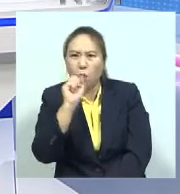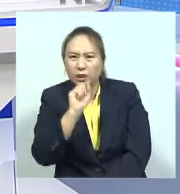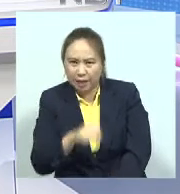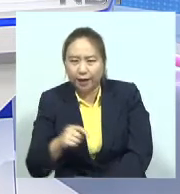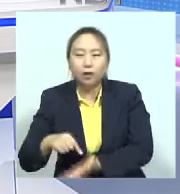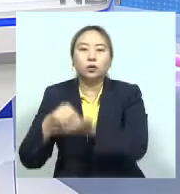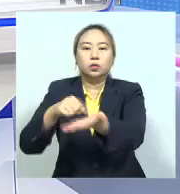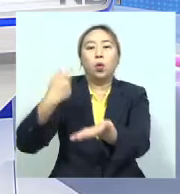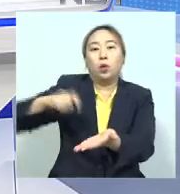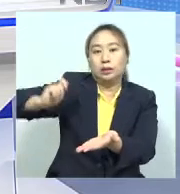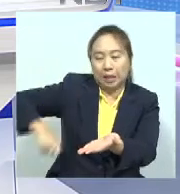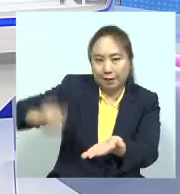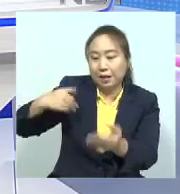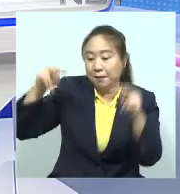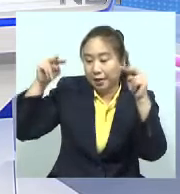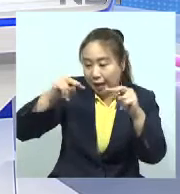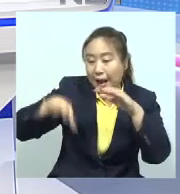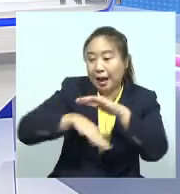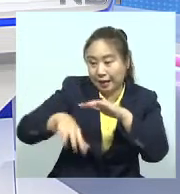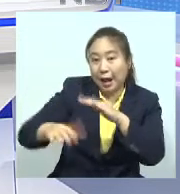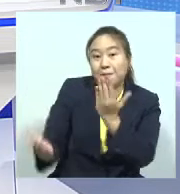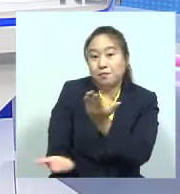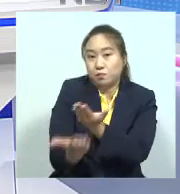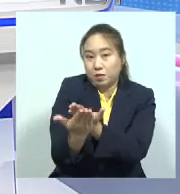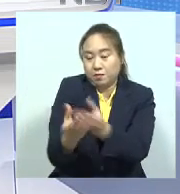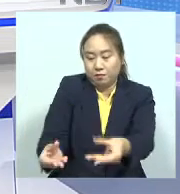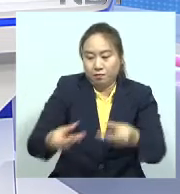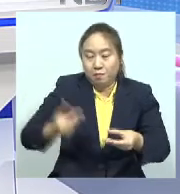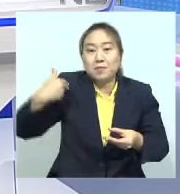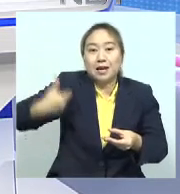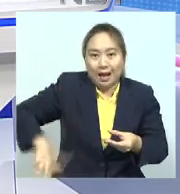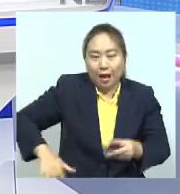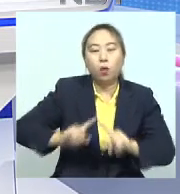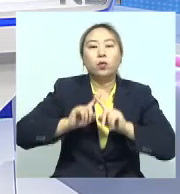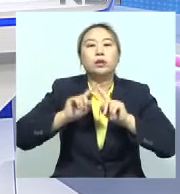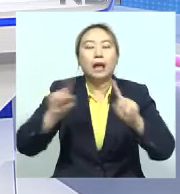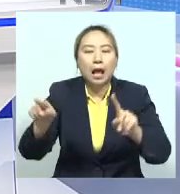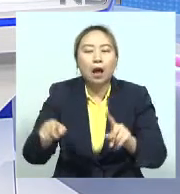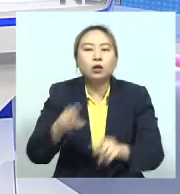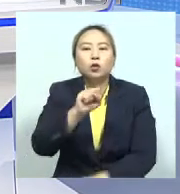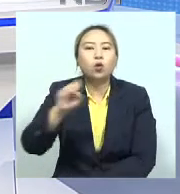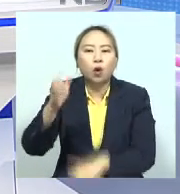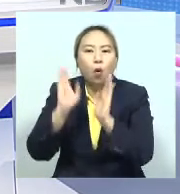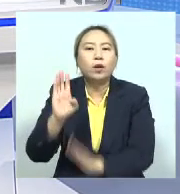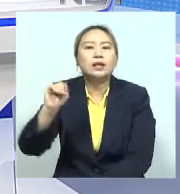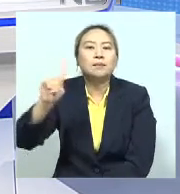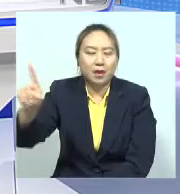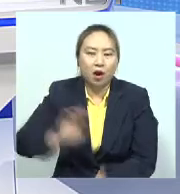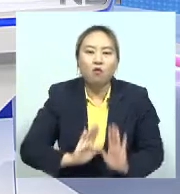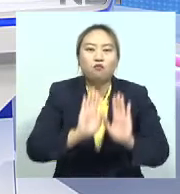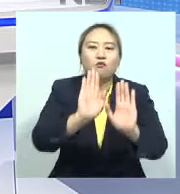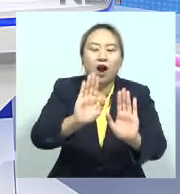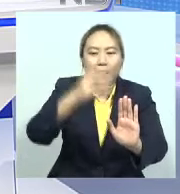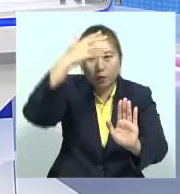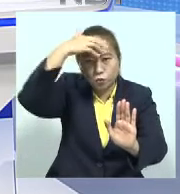ก็มีทั้งพยานหลักฐานข้อมูลจากกกต.อยู่ในมือแล้วแต่41ส.ส.เนี่ยส่งผ่านทางคุณชวนหลีกภัยซึ่งเป็นประธานรัฐสภ